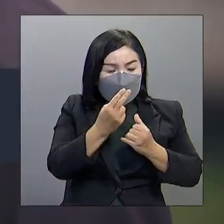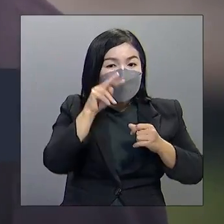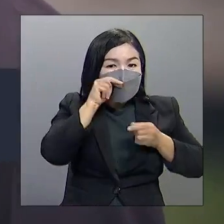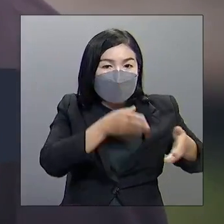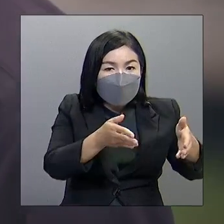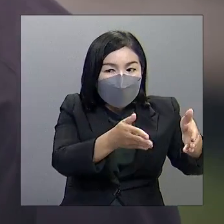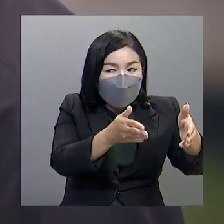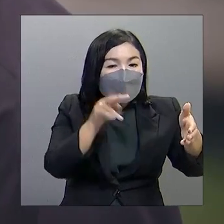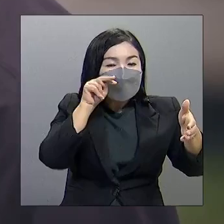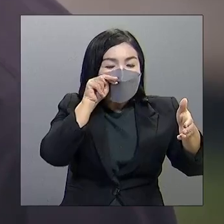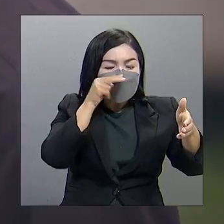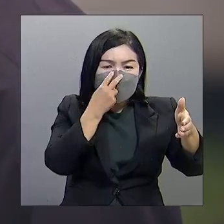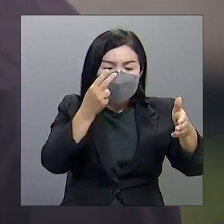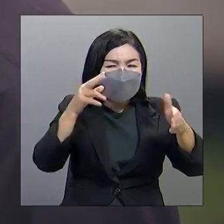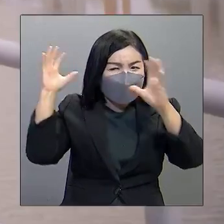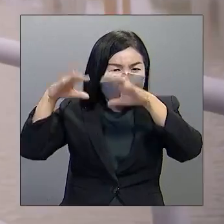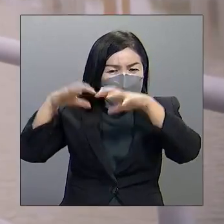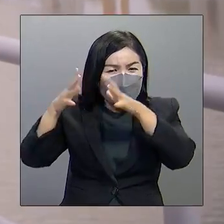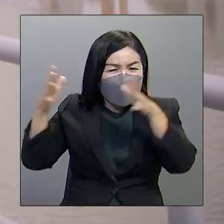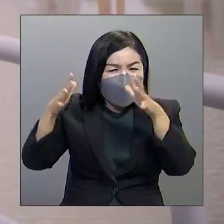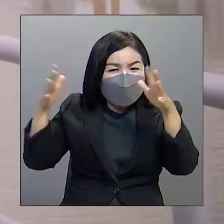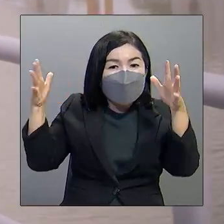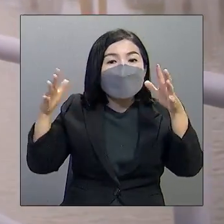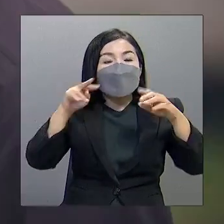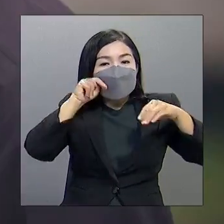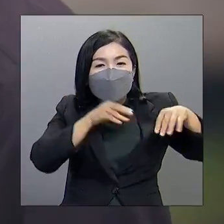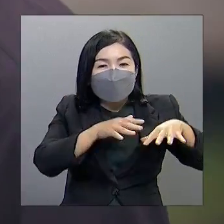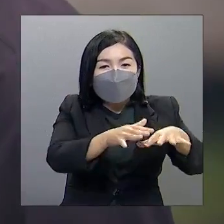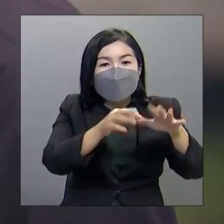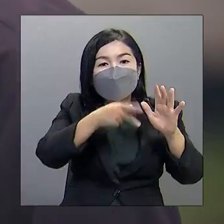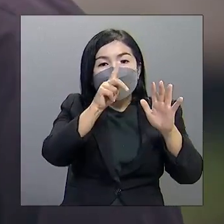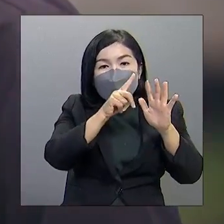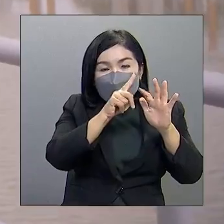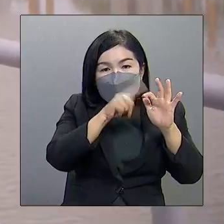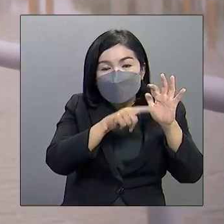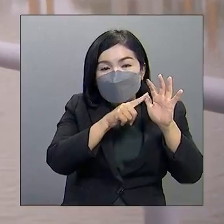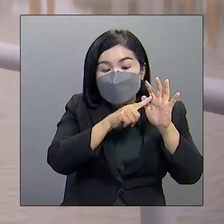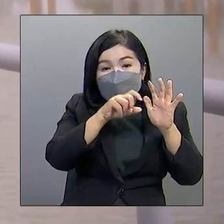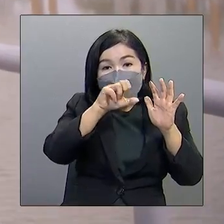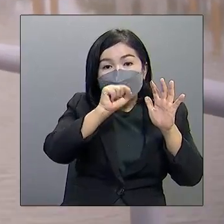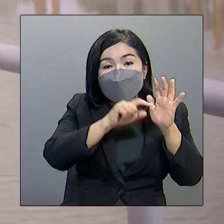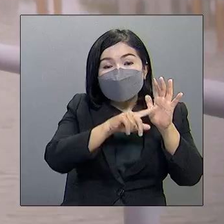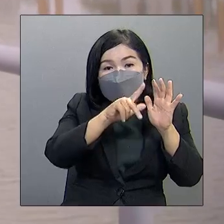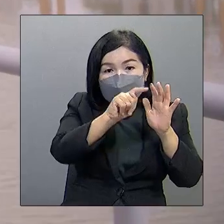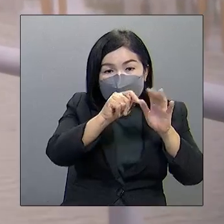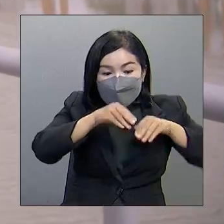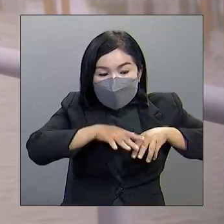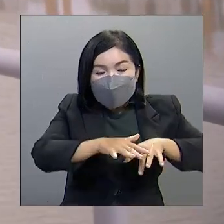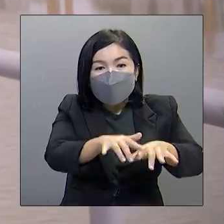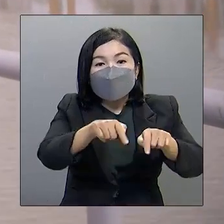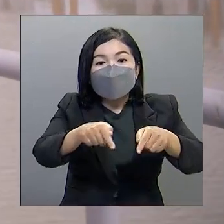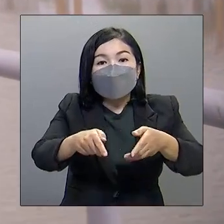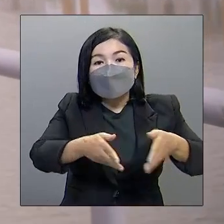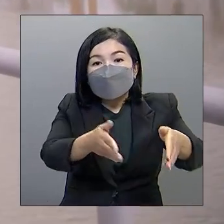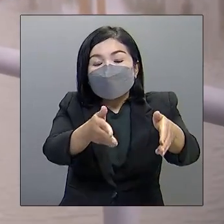จะมีปริมาณฝนที่มากแล้วก็จะลงมาสู่เขื่อนพระราม6นะครับทางนึงที่จะช่วยได้เป็นหลักๆเลยก็คือการตัดน้ำผ่